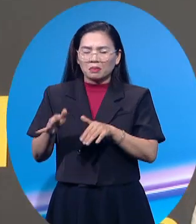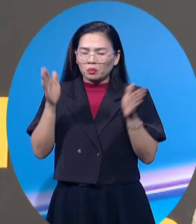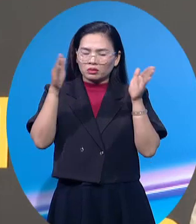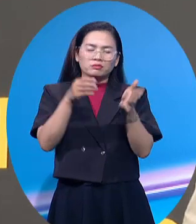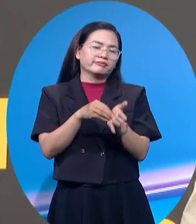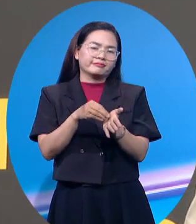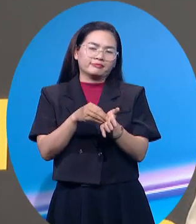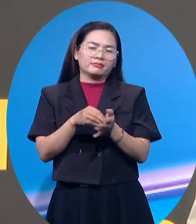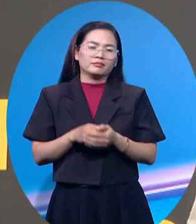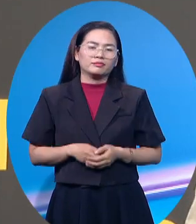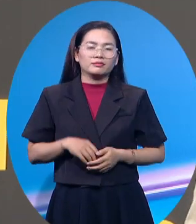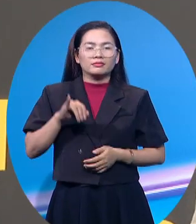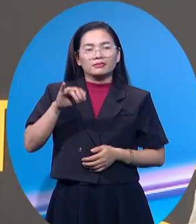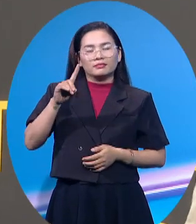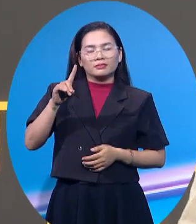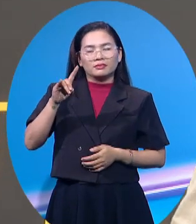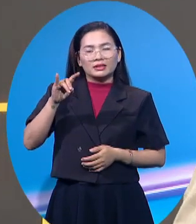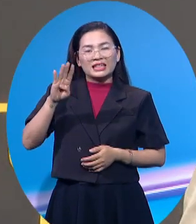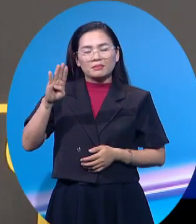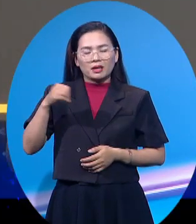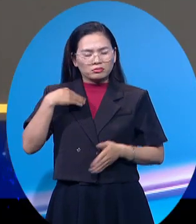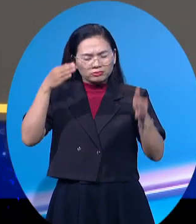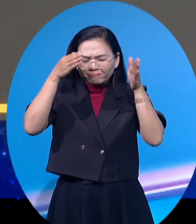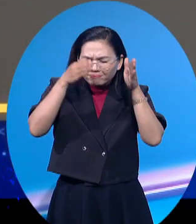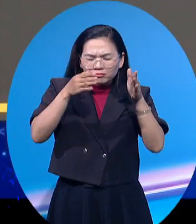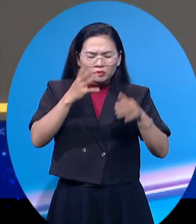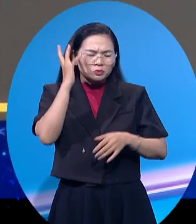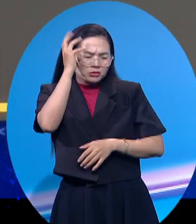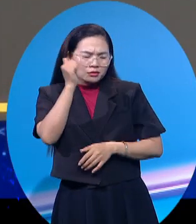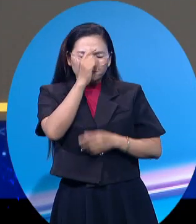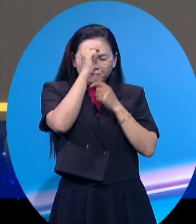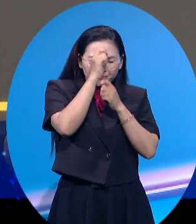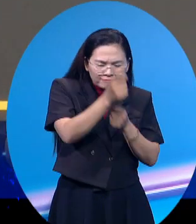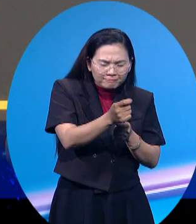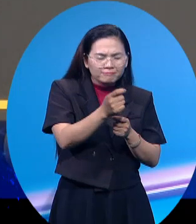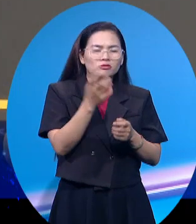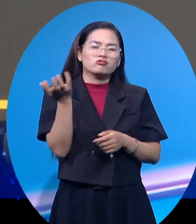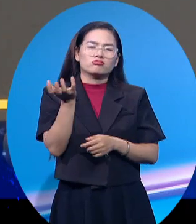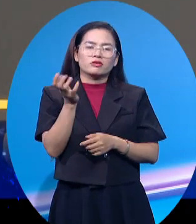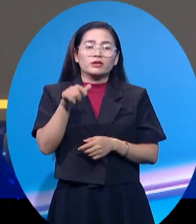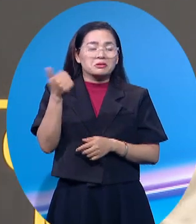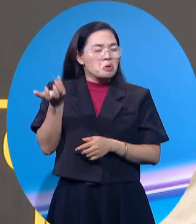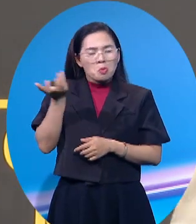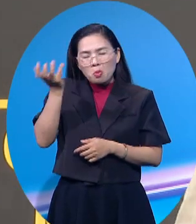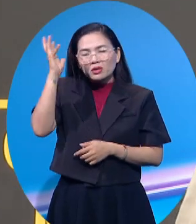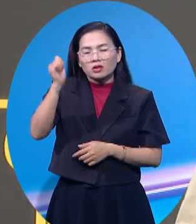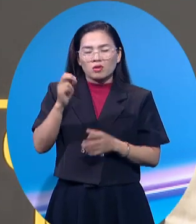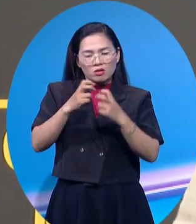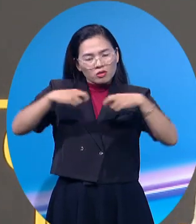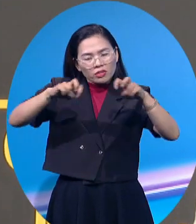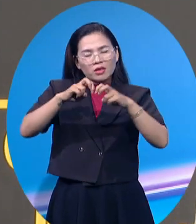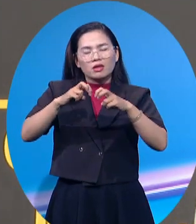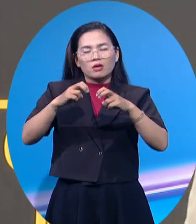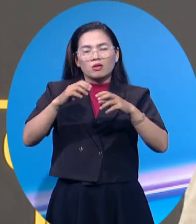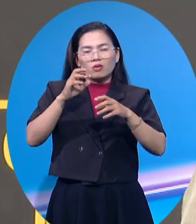tâm. AB InBev luôn trân quý, gìn giữ nguồn nước sạch vì nước là thành phần quan trọng nhất. Chúng tôi hy vọng hội thảo ngày hôm nay sẽ lan tỏa tinh thần